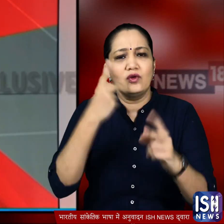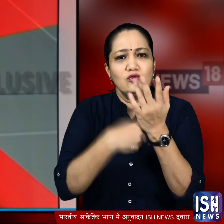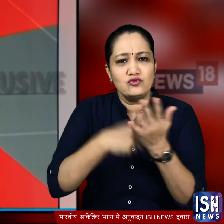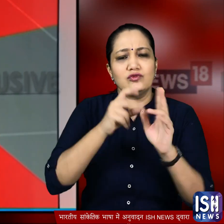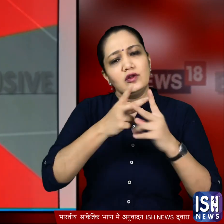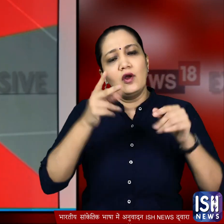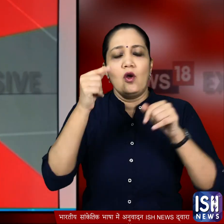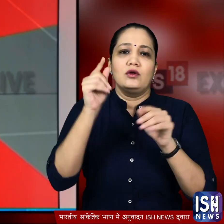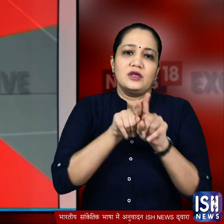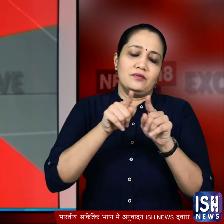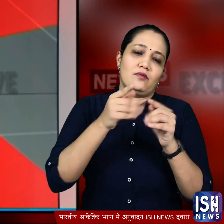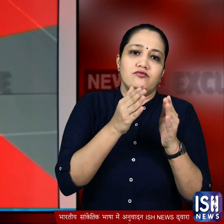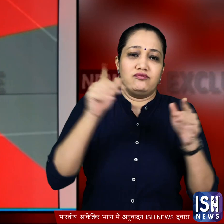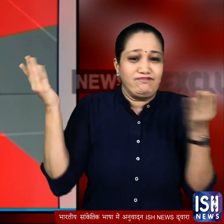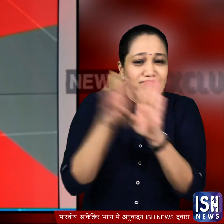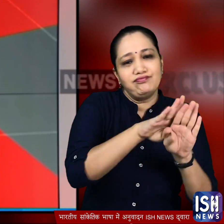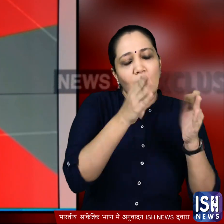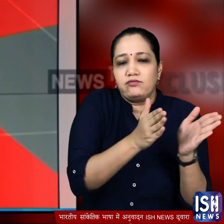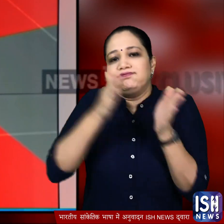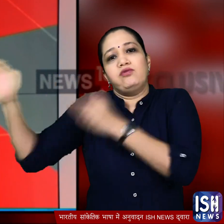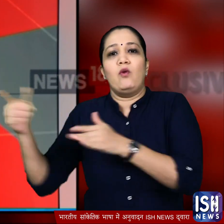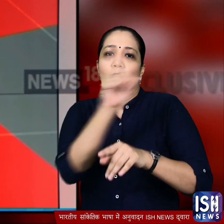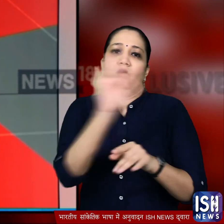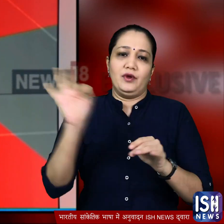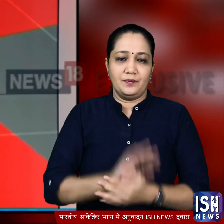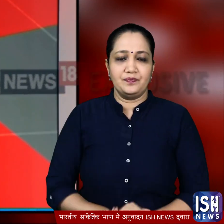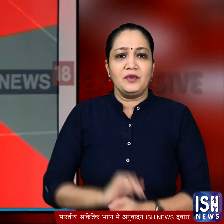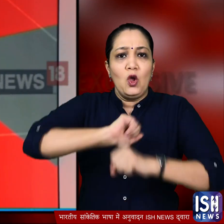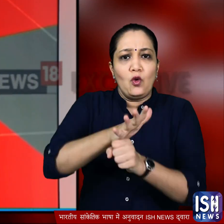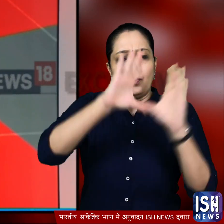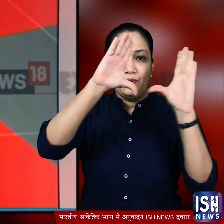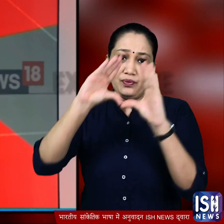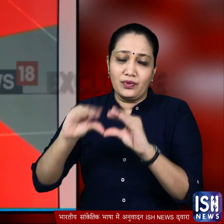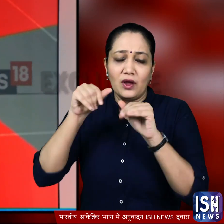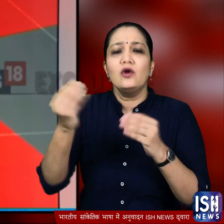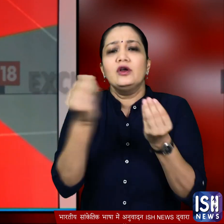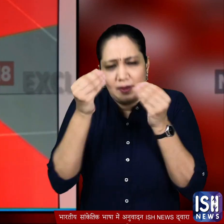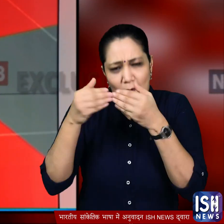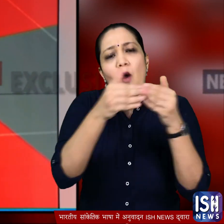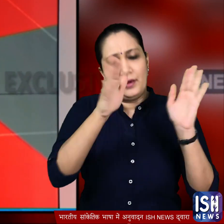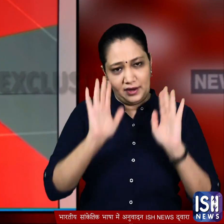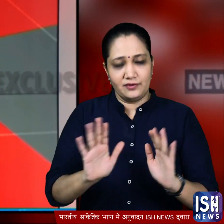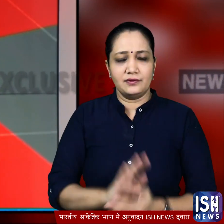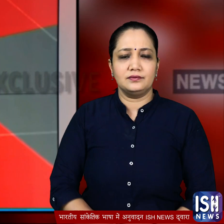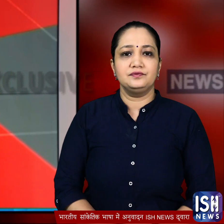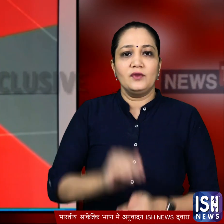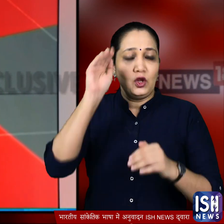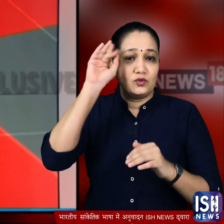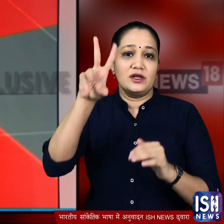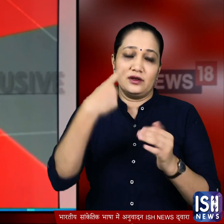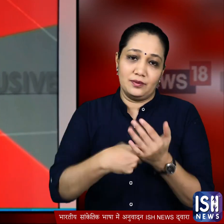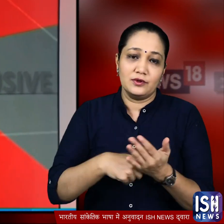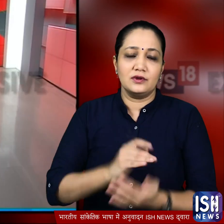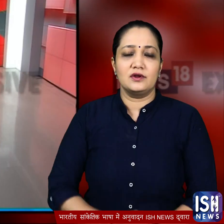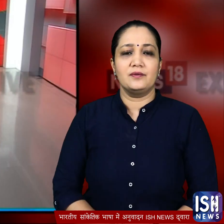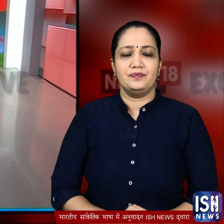लागू पाबंदियों को अगले हफ्ते तक बढ़ा दिया। साथ ही कोरोना मरीजों की संख्या में कमी आने के बाद कुछ छूट भी दी। न्यूज़ 18 के चमन फलानिया